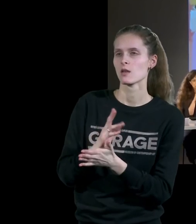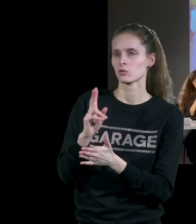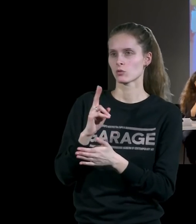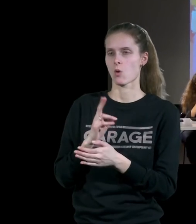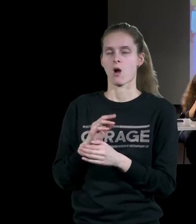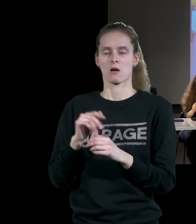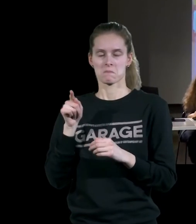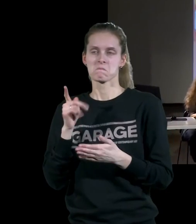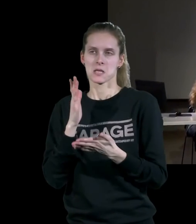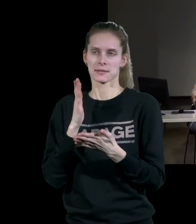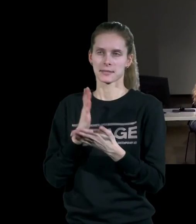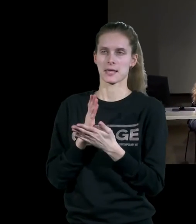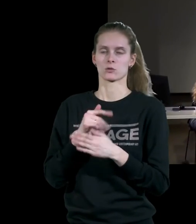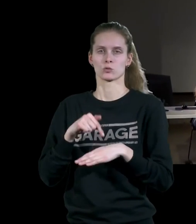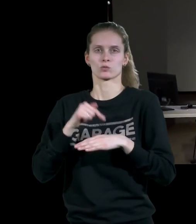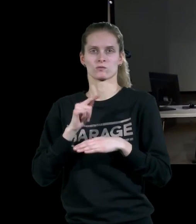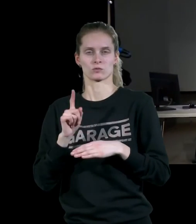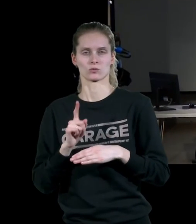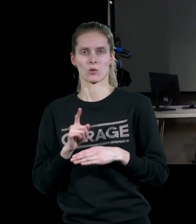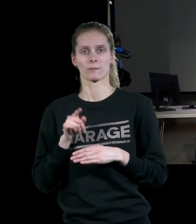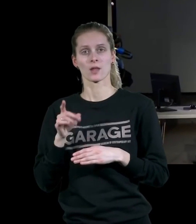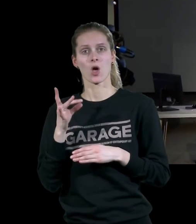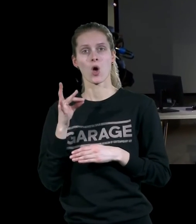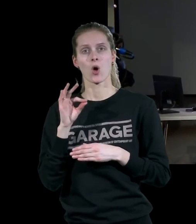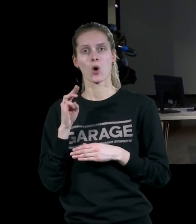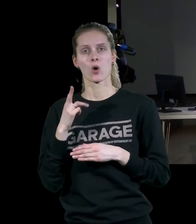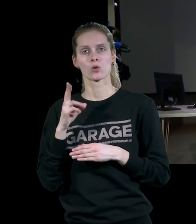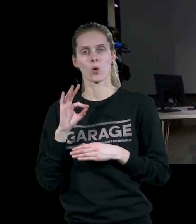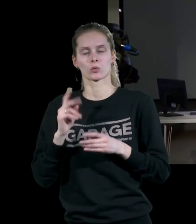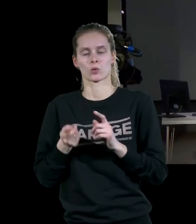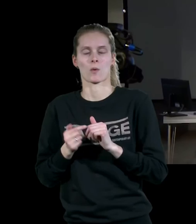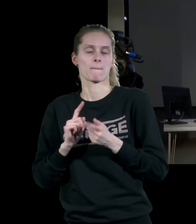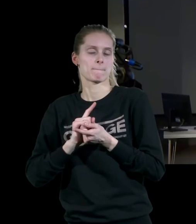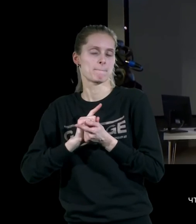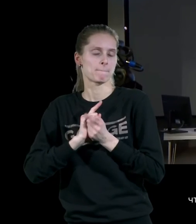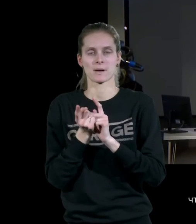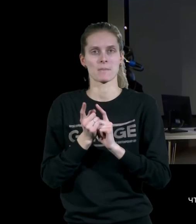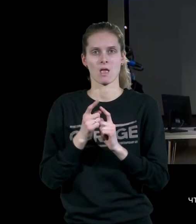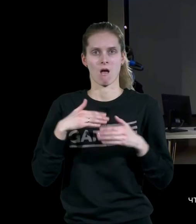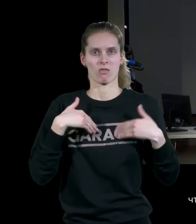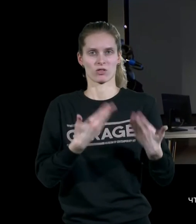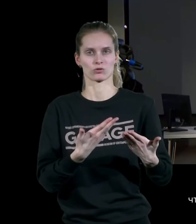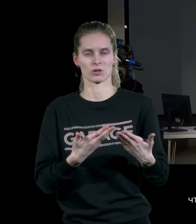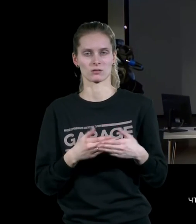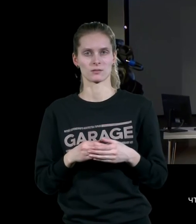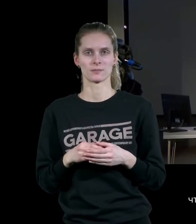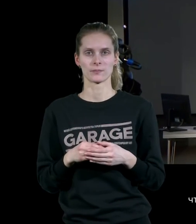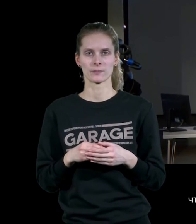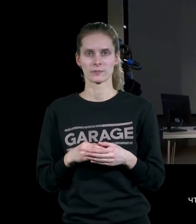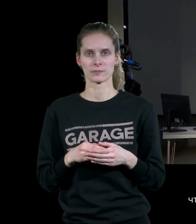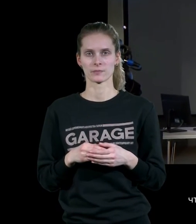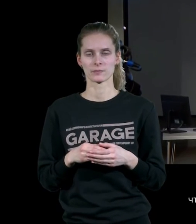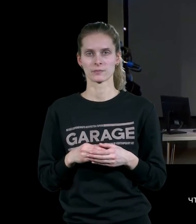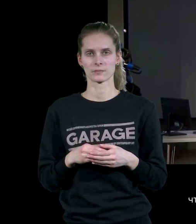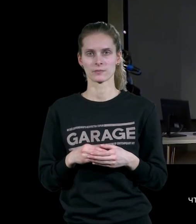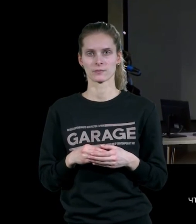есть ощущение пейзажа. Ротко выворачивает это отношение к картине. Это картина, которая, опять, вот это то,